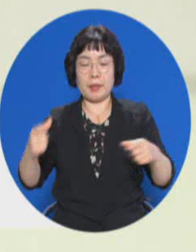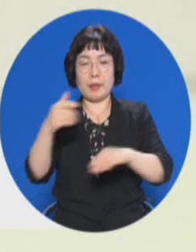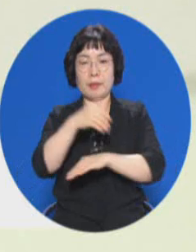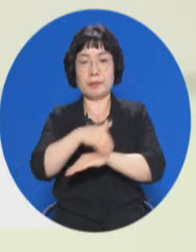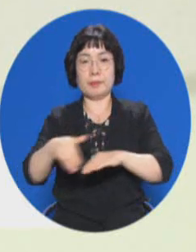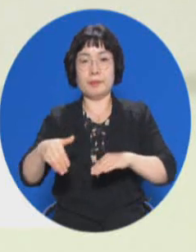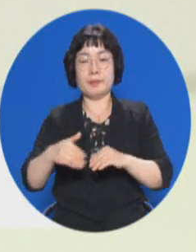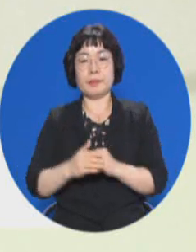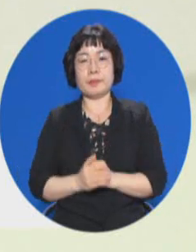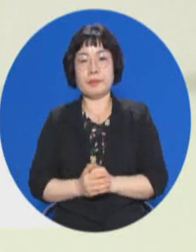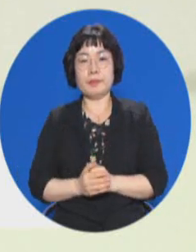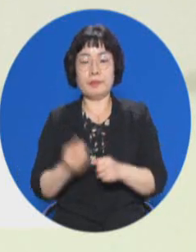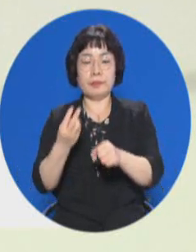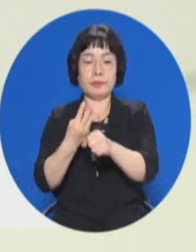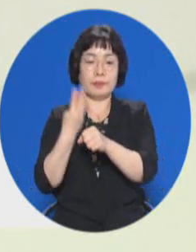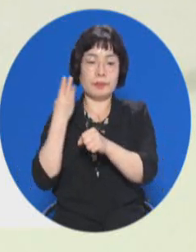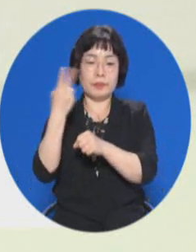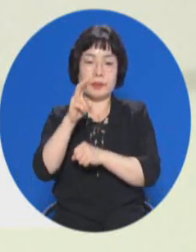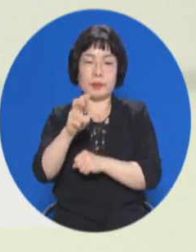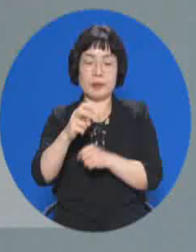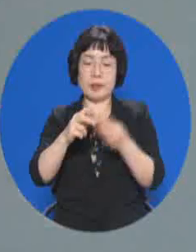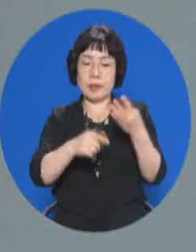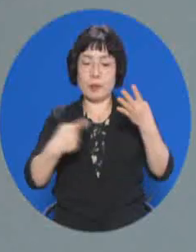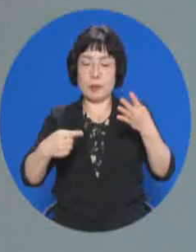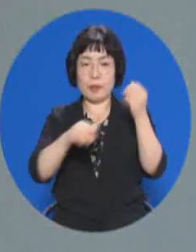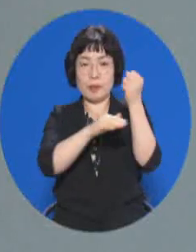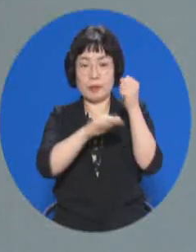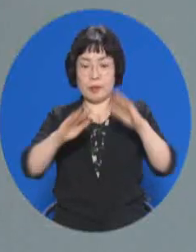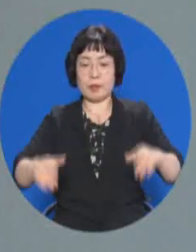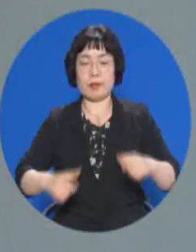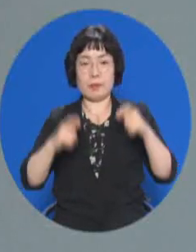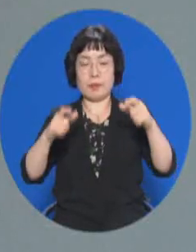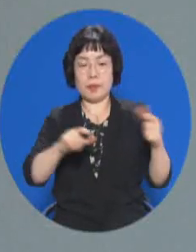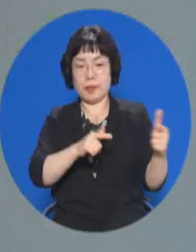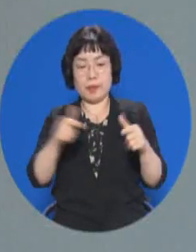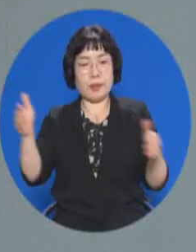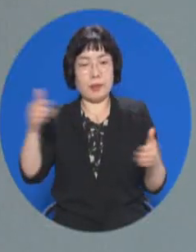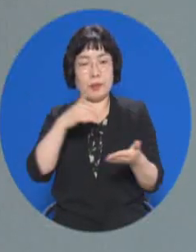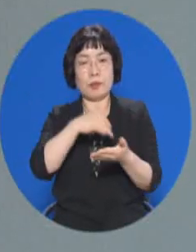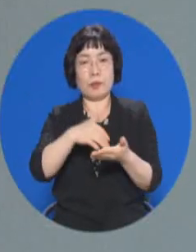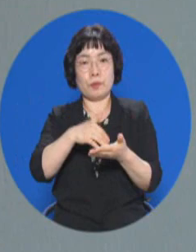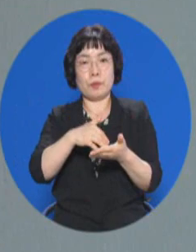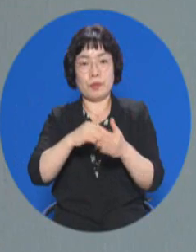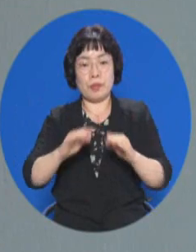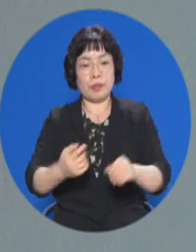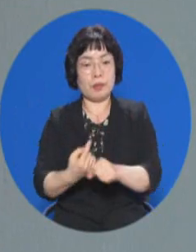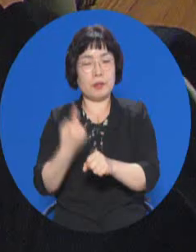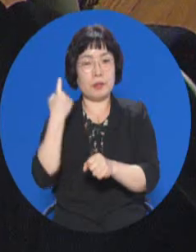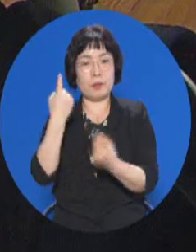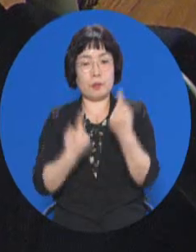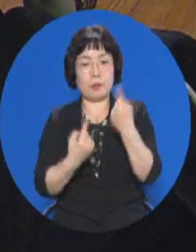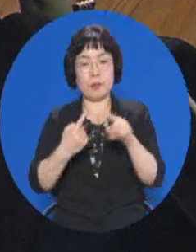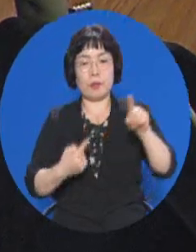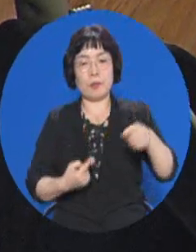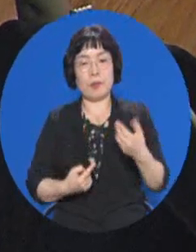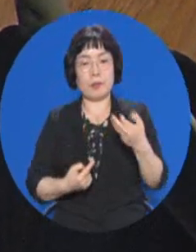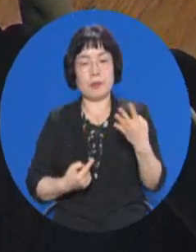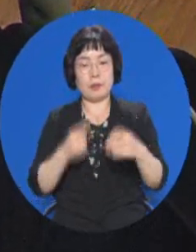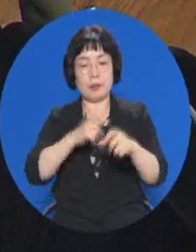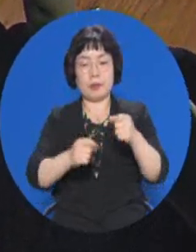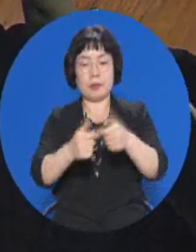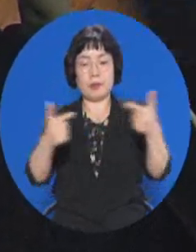늘렸습니다. 지난 2020년 4월 1일 기준 전남 지역 다문화 학생 수는 한 해 전보다 184명